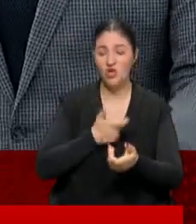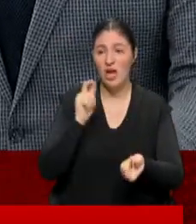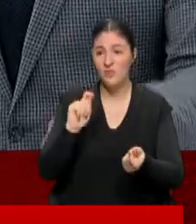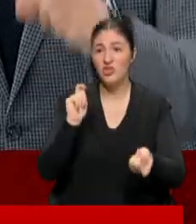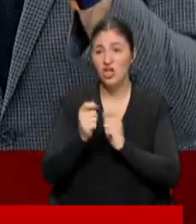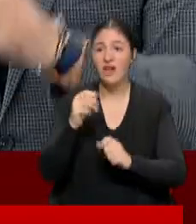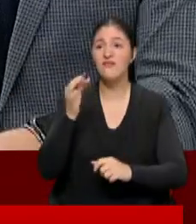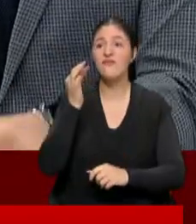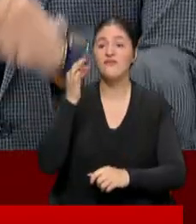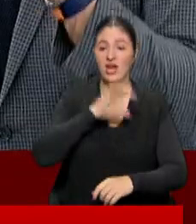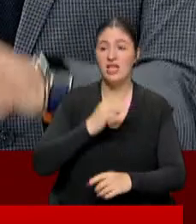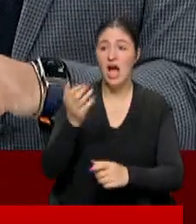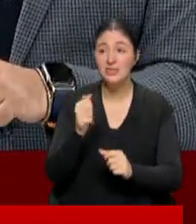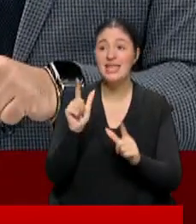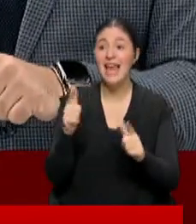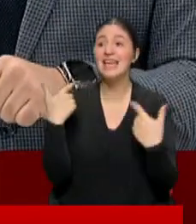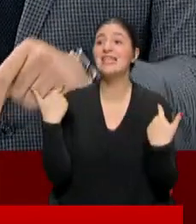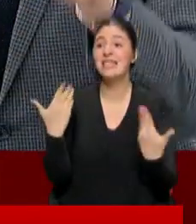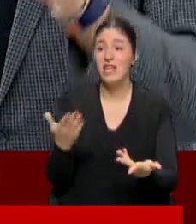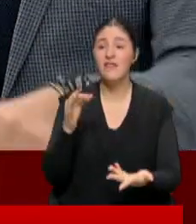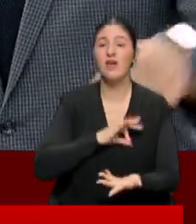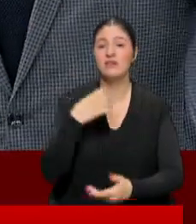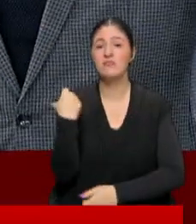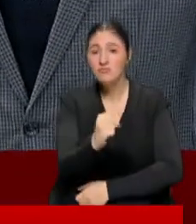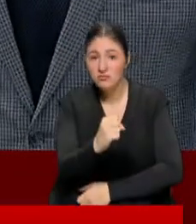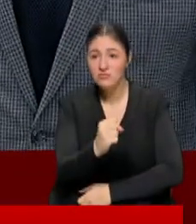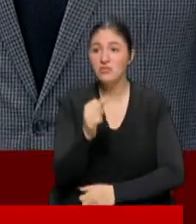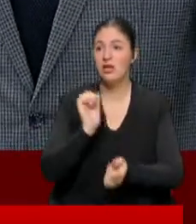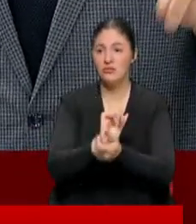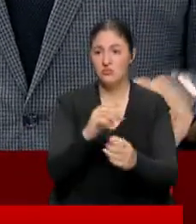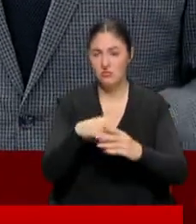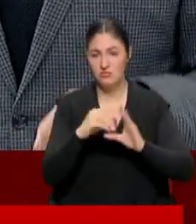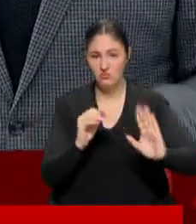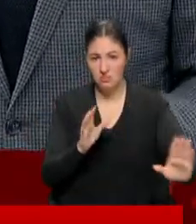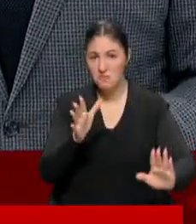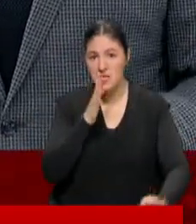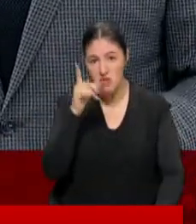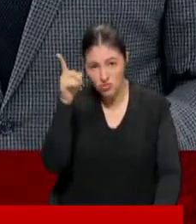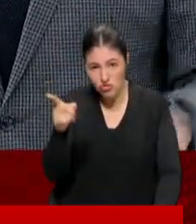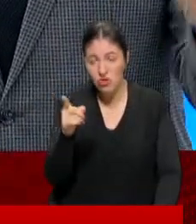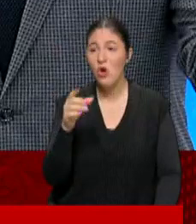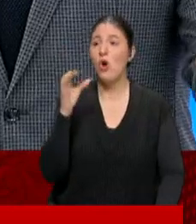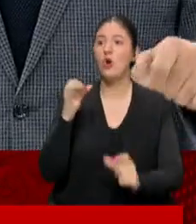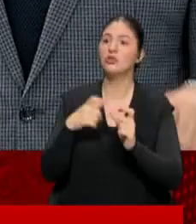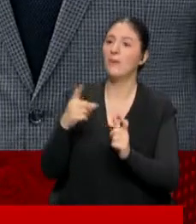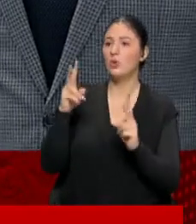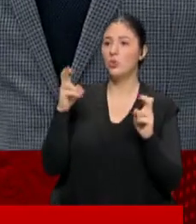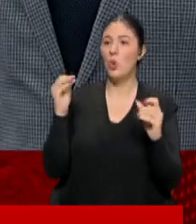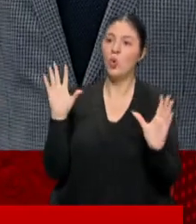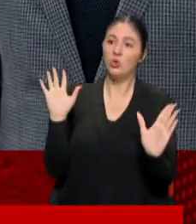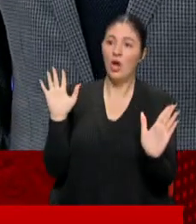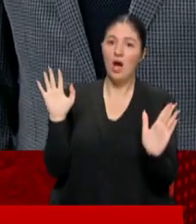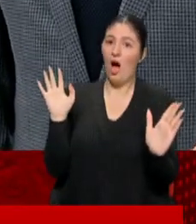değişiklikten faydalanması gerekirken faydalandırmak cezaevinde tutmayı bileceksin o gün Samas söz konusu